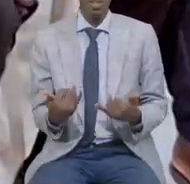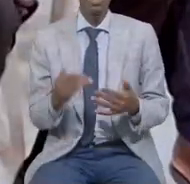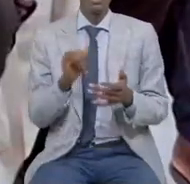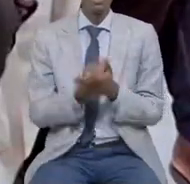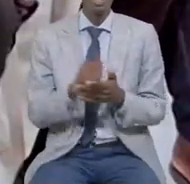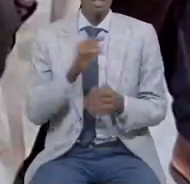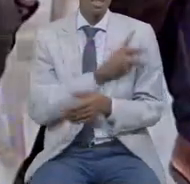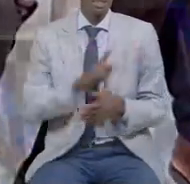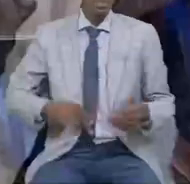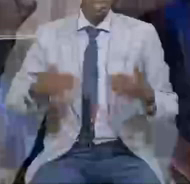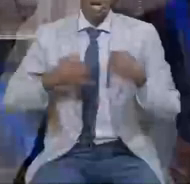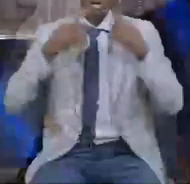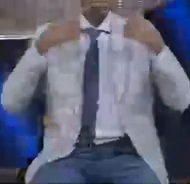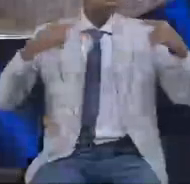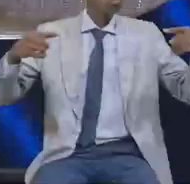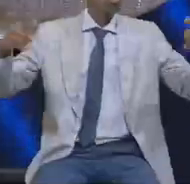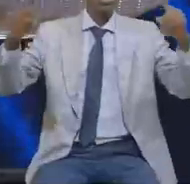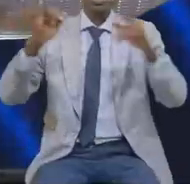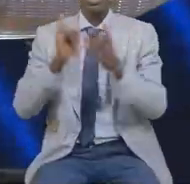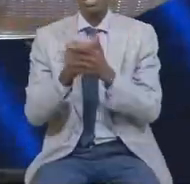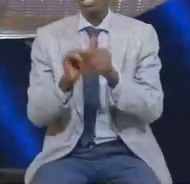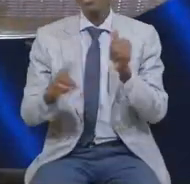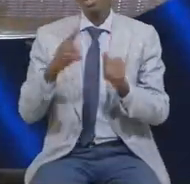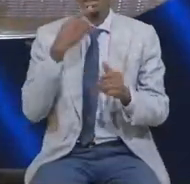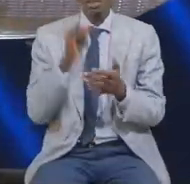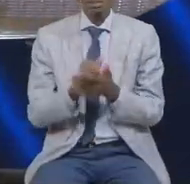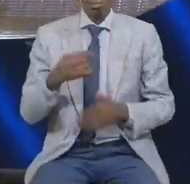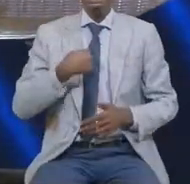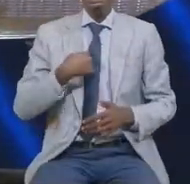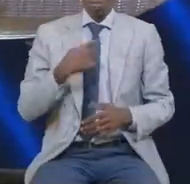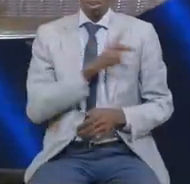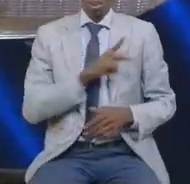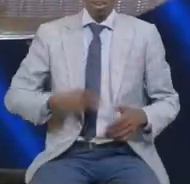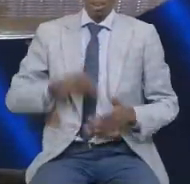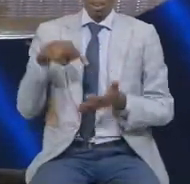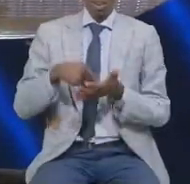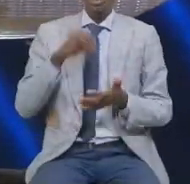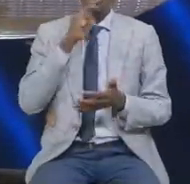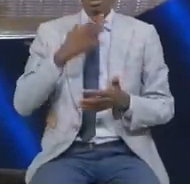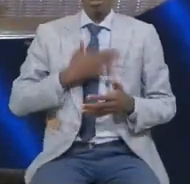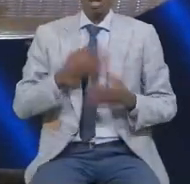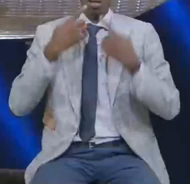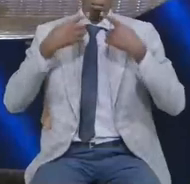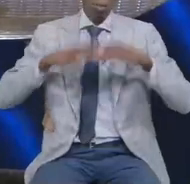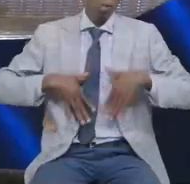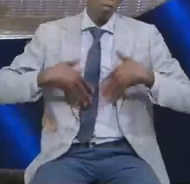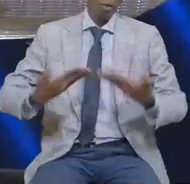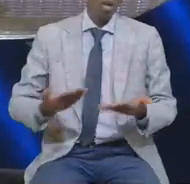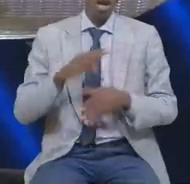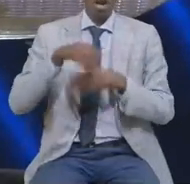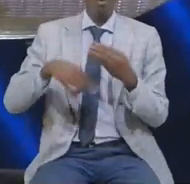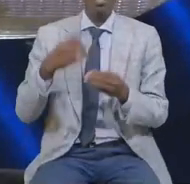Et il a publié partout que voici ma confession au sujet du Dieu du ciel.